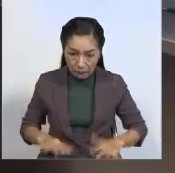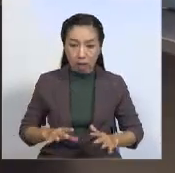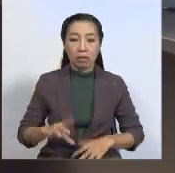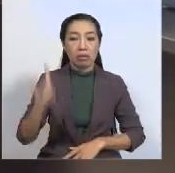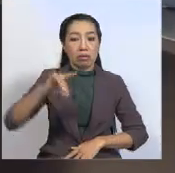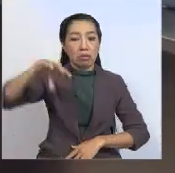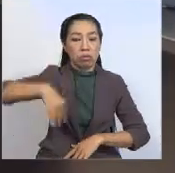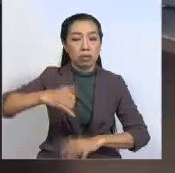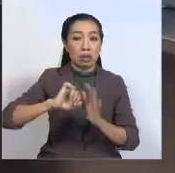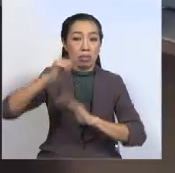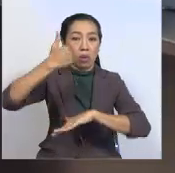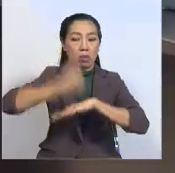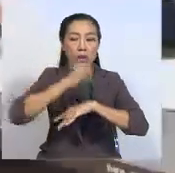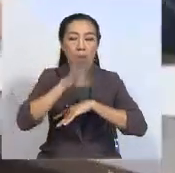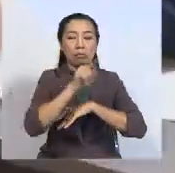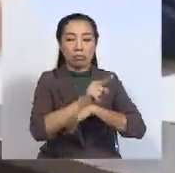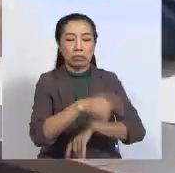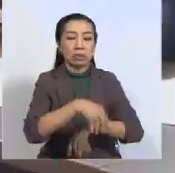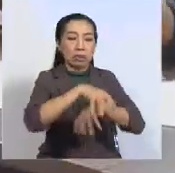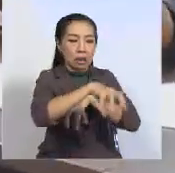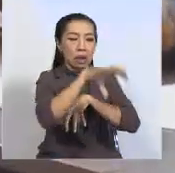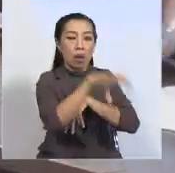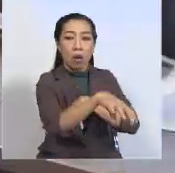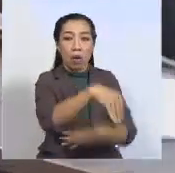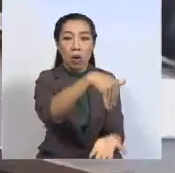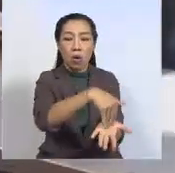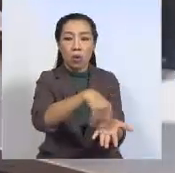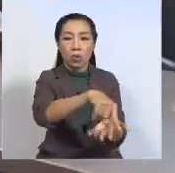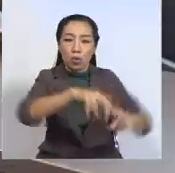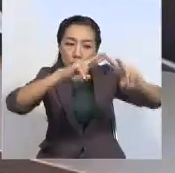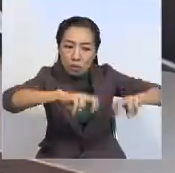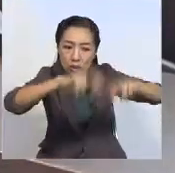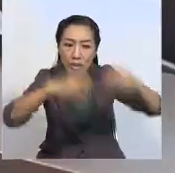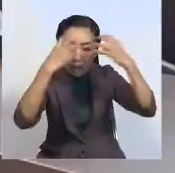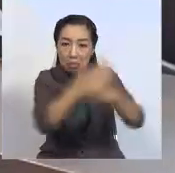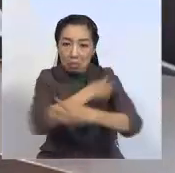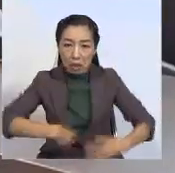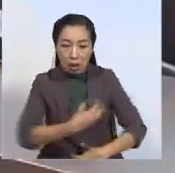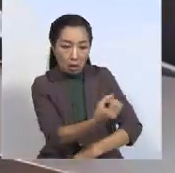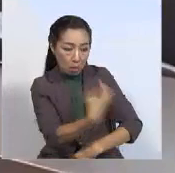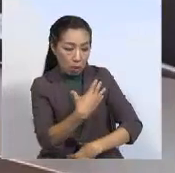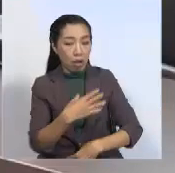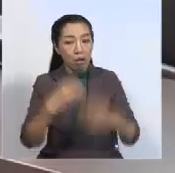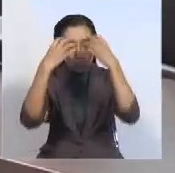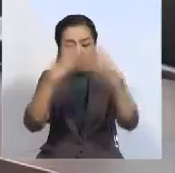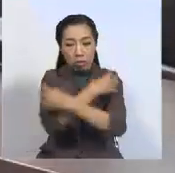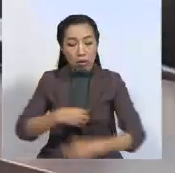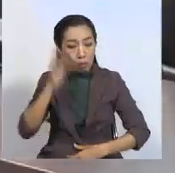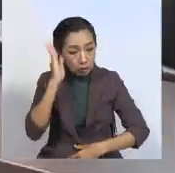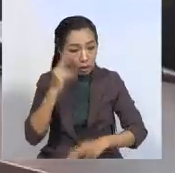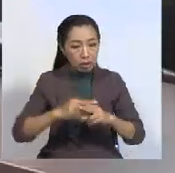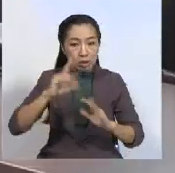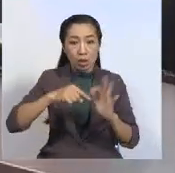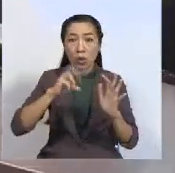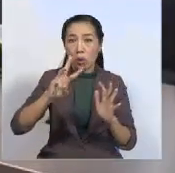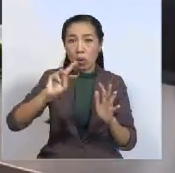ได้รับแจ้งจากเจ้าหน้าที่โครงการวิจัยและจัดแสดงแพนด้าในประเทศไทยว่าแพนด้าเพศผู้ชื่อช่วงได้ตายลงเมื่อเวล